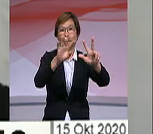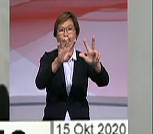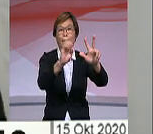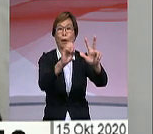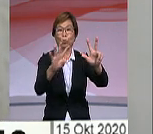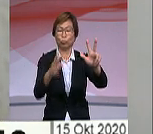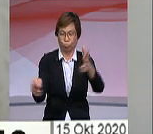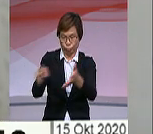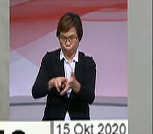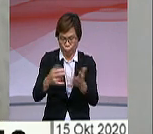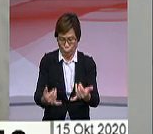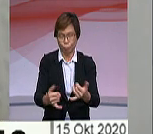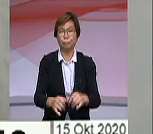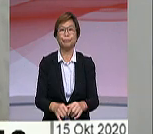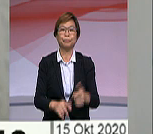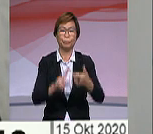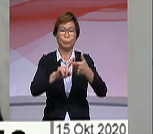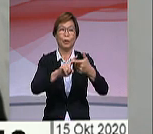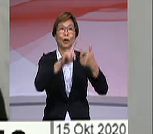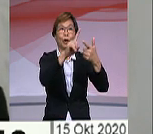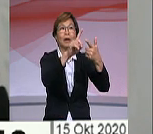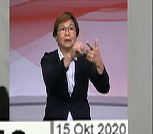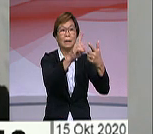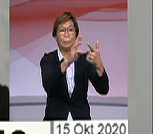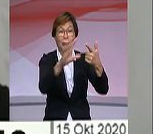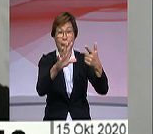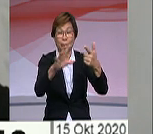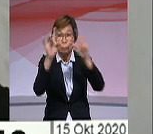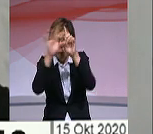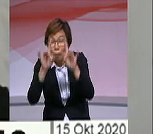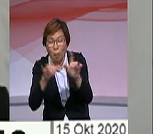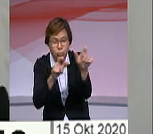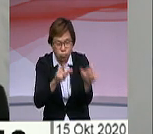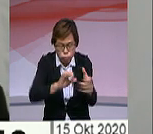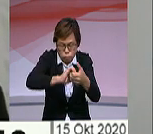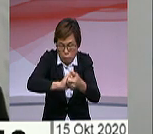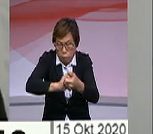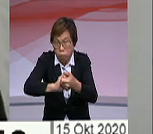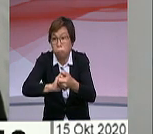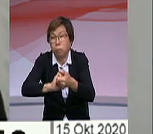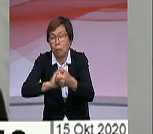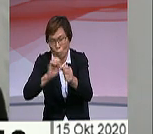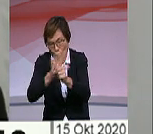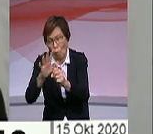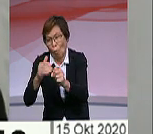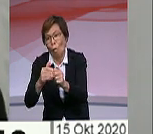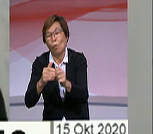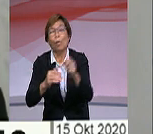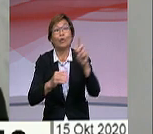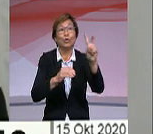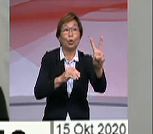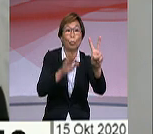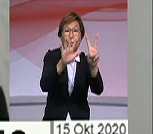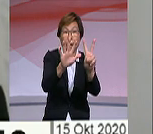kes telah dilaporkan pada hari ini. 165 kes saringan kontak rapat, kes positif COVID-19.